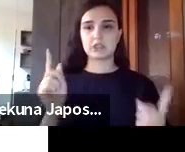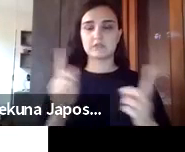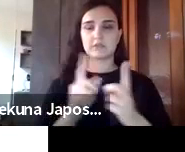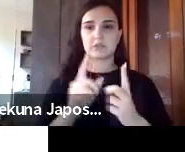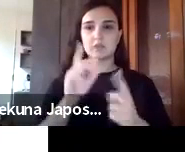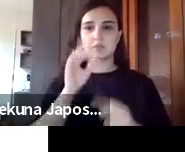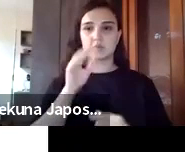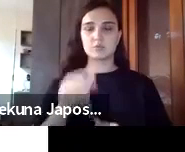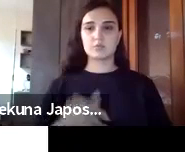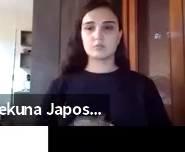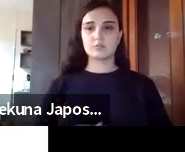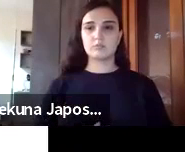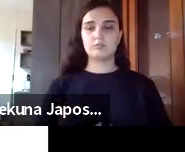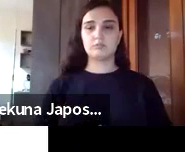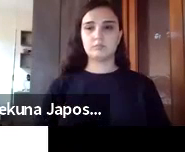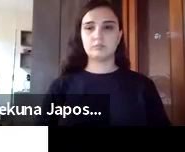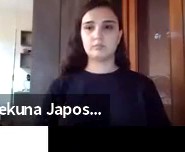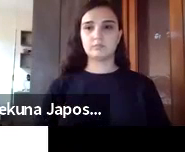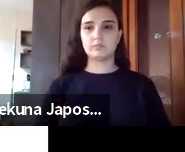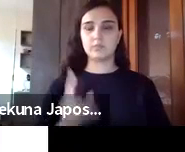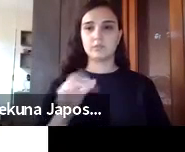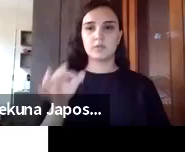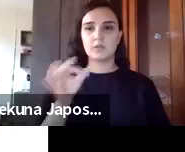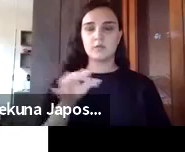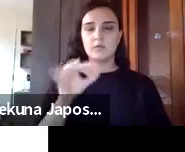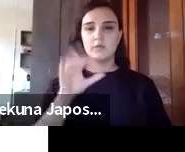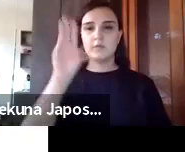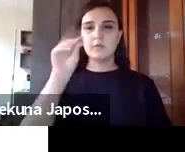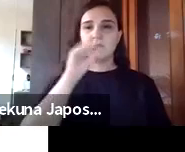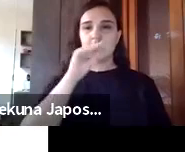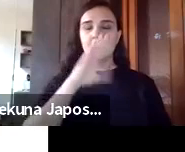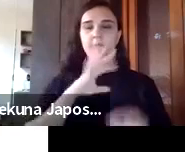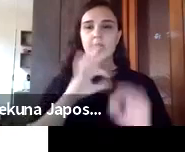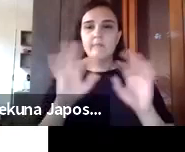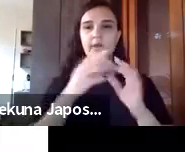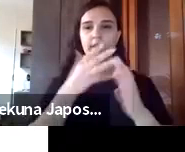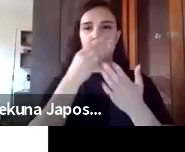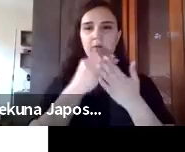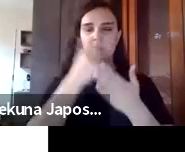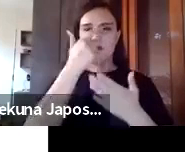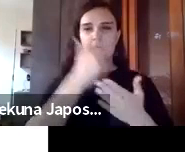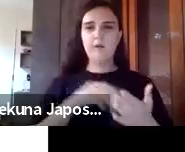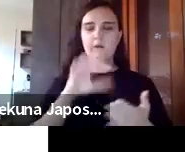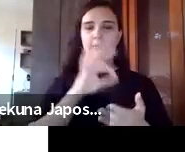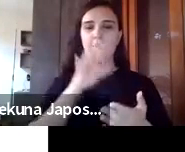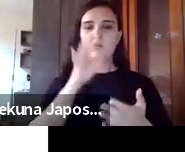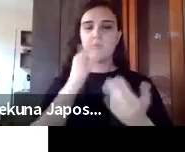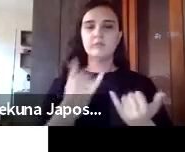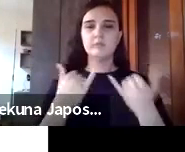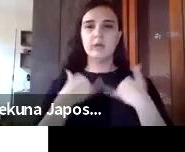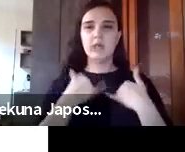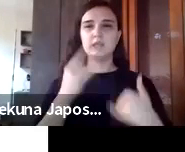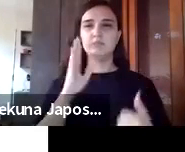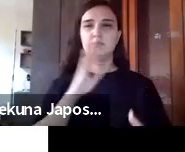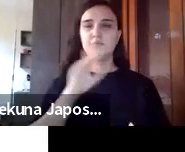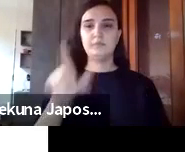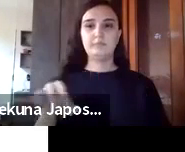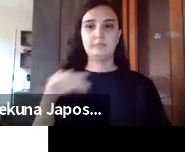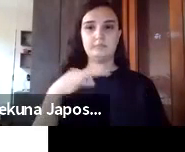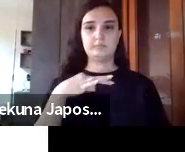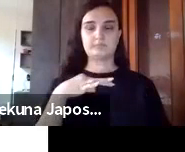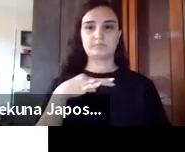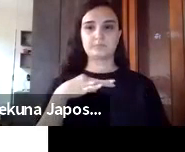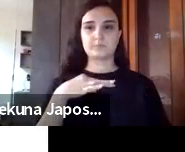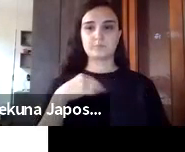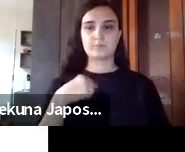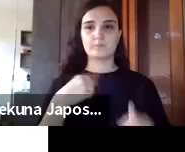დროს ერთ-ერთ რეგიონში, როდესაც საუბრობდით საკუთარი თავისთვის დროის დათმობაზე, ერთ-ერთმა მშობელმა მითხრა, რომ ესე ციტრაო